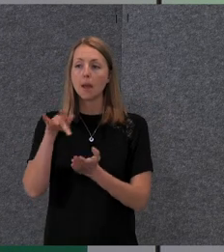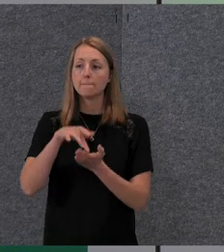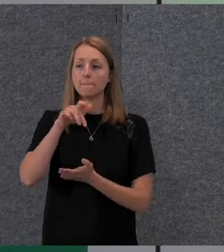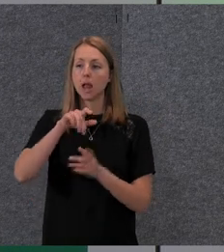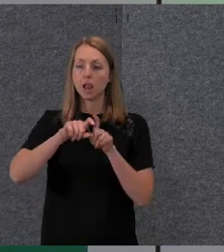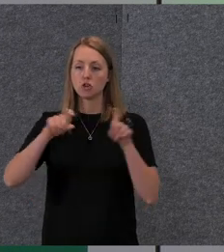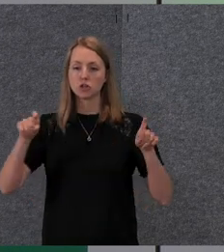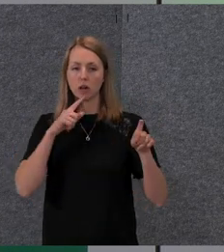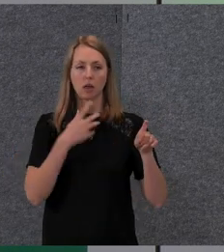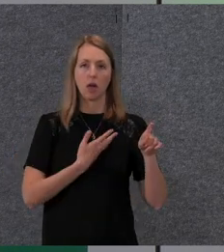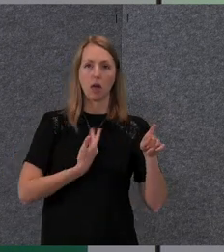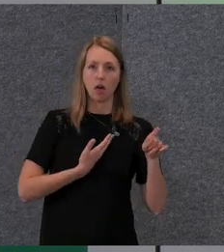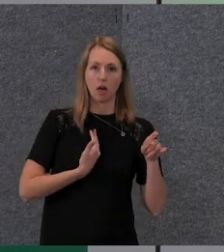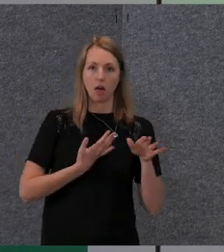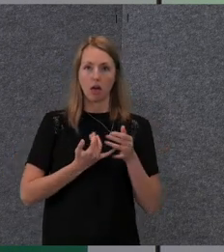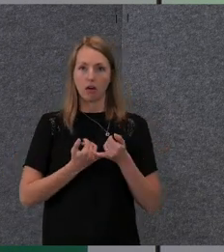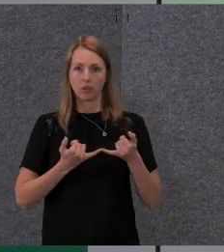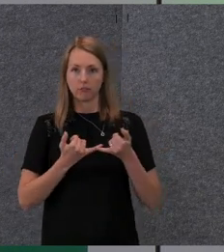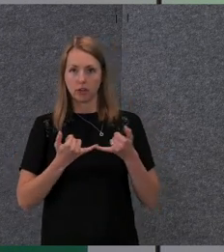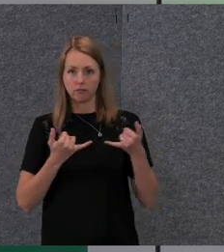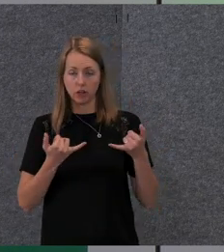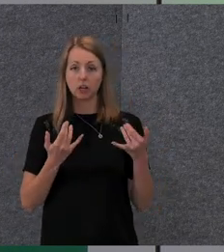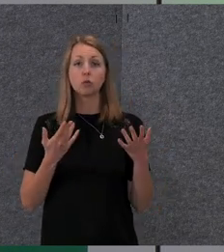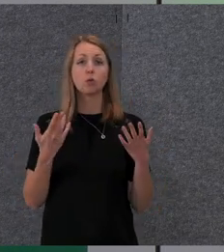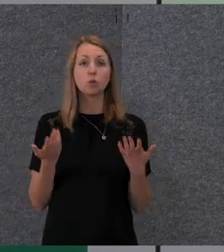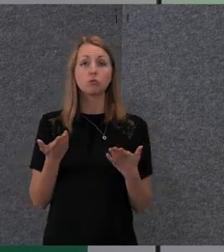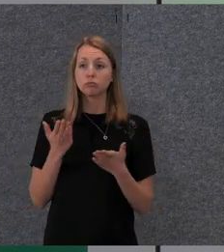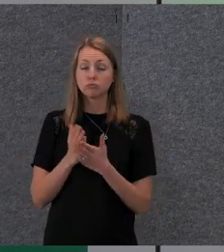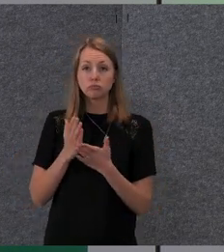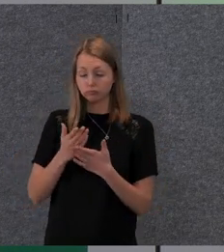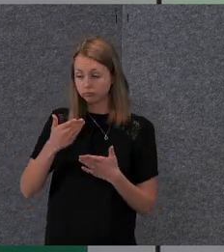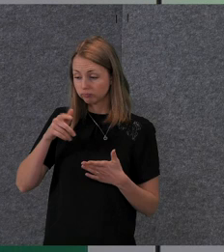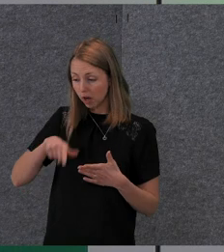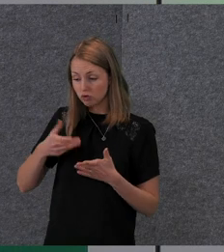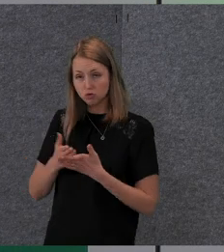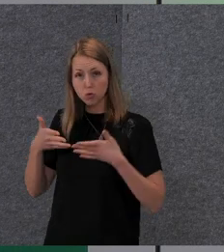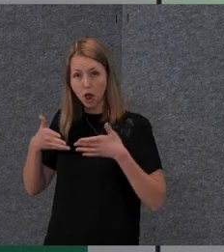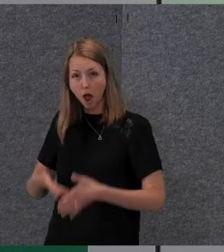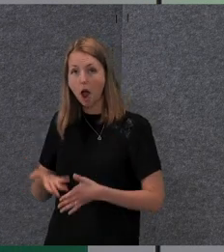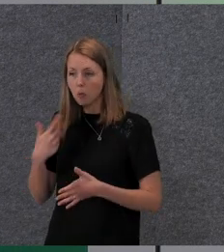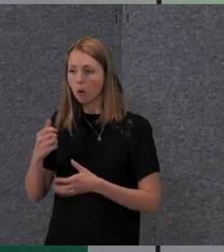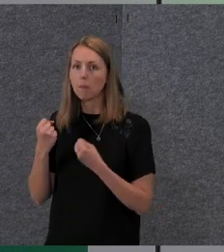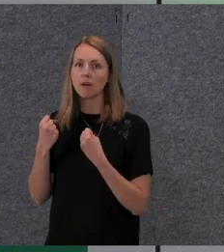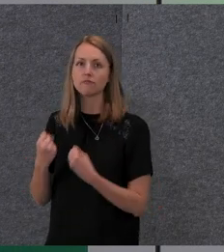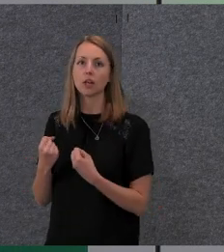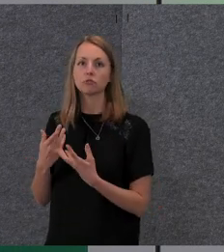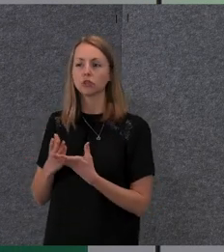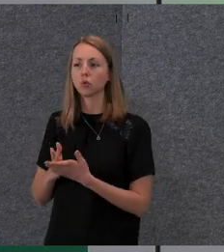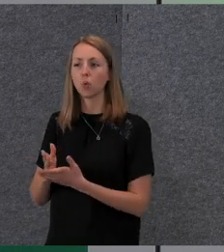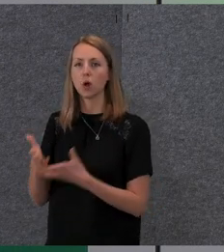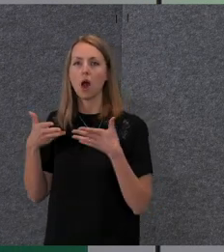einher, während sich Armut dort zu verfestigen droht, wo sie schon immer ohnehin war. Und dies